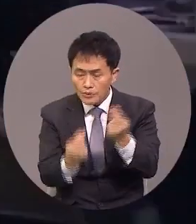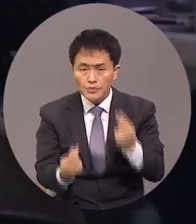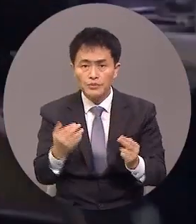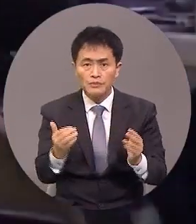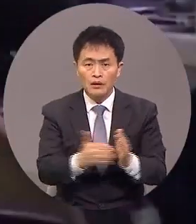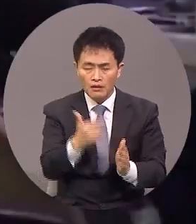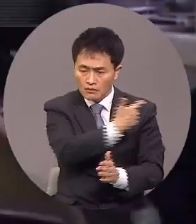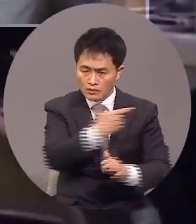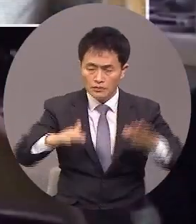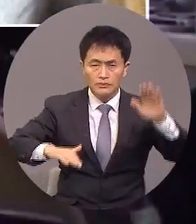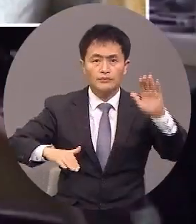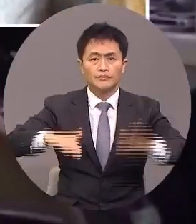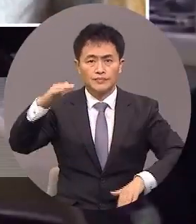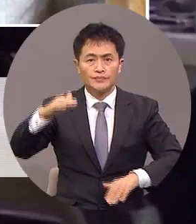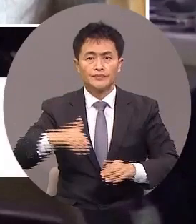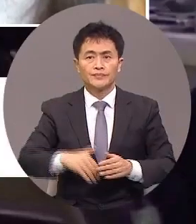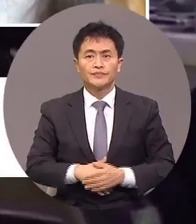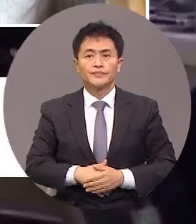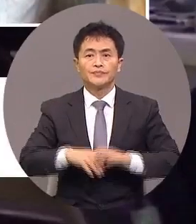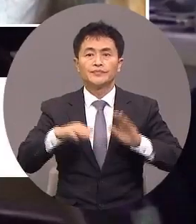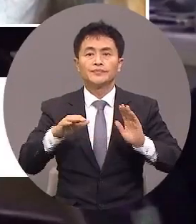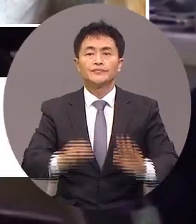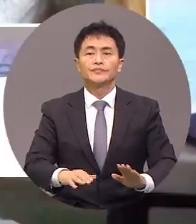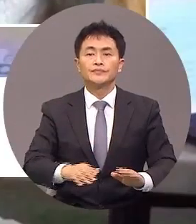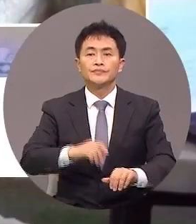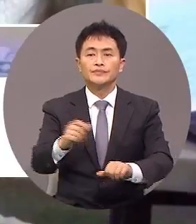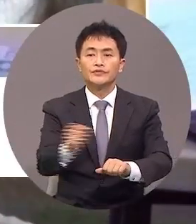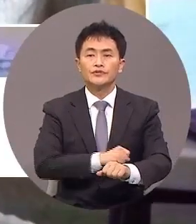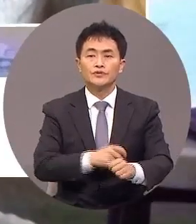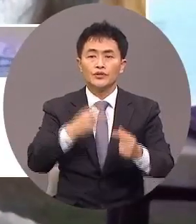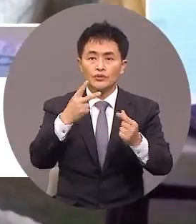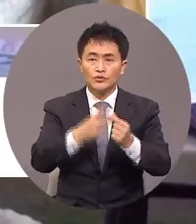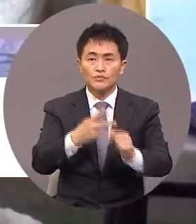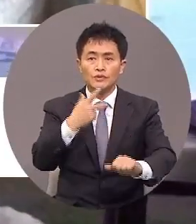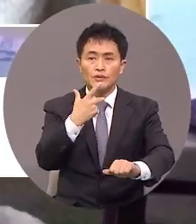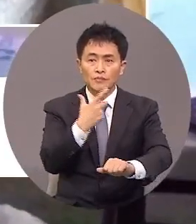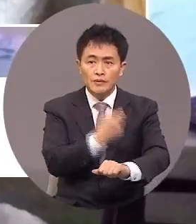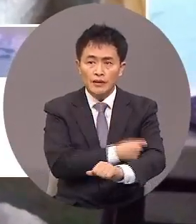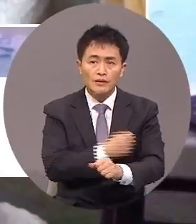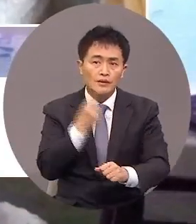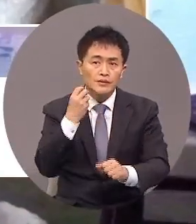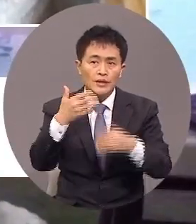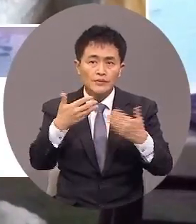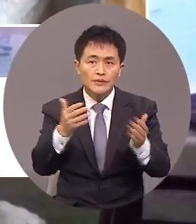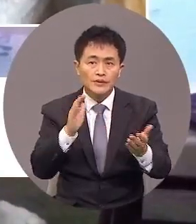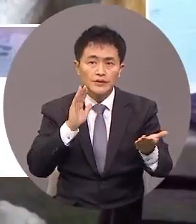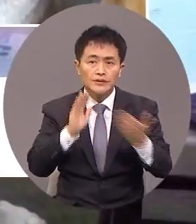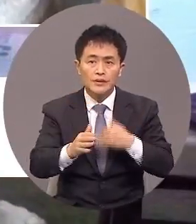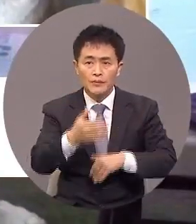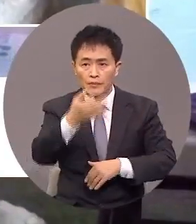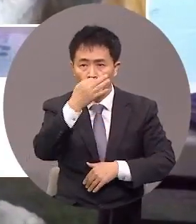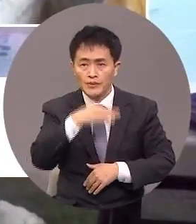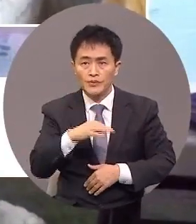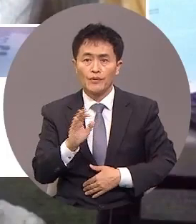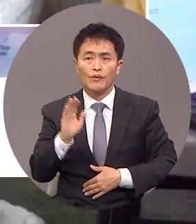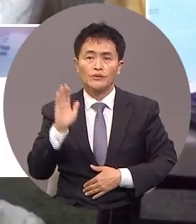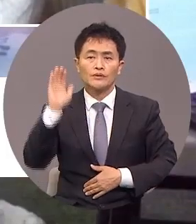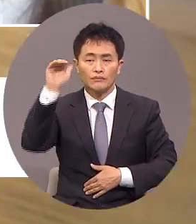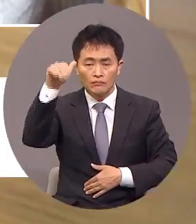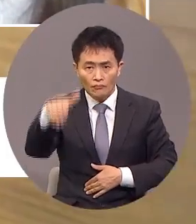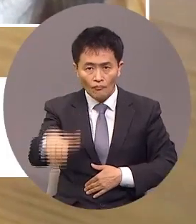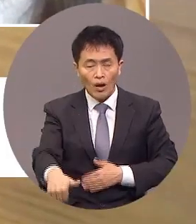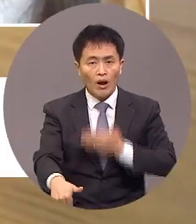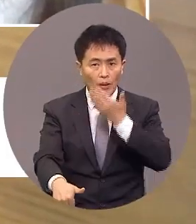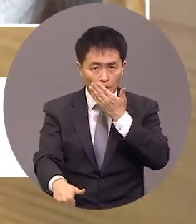큰 차이입니다. That after 2 doses of vaccine, particularly more than 3 months after your second dose, there's a